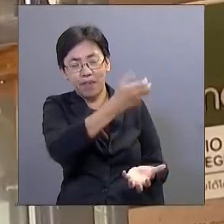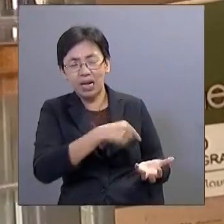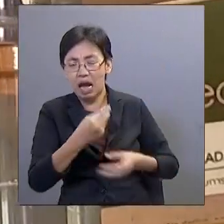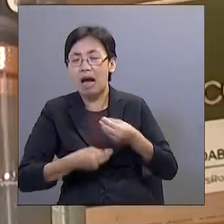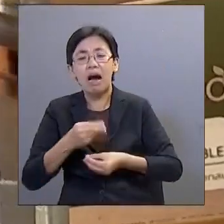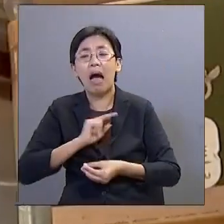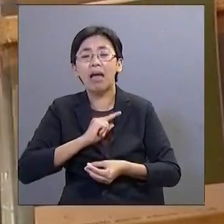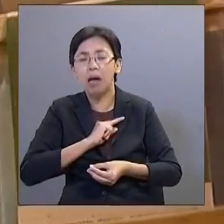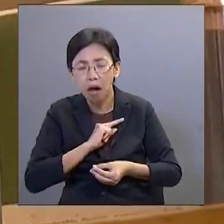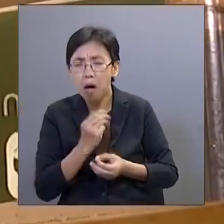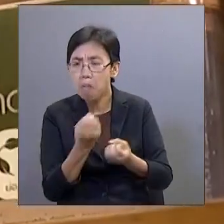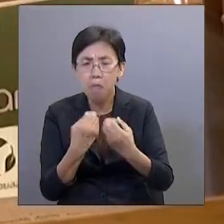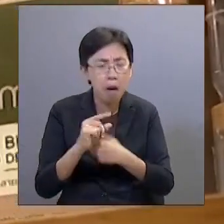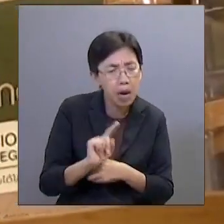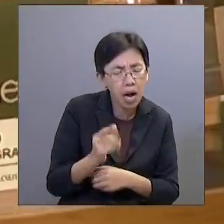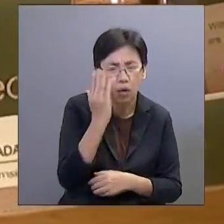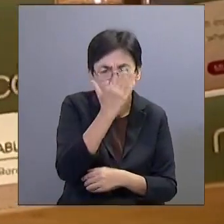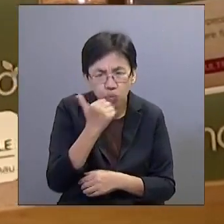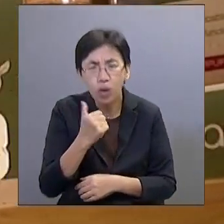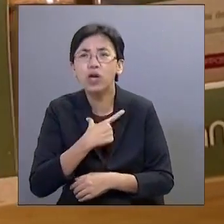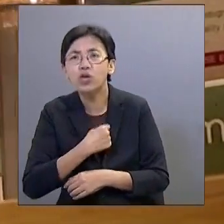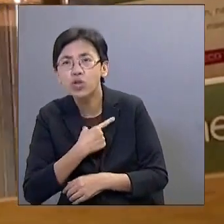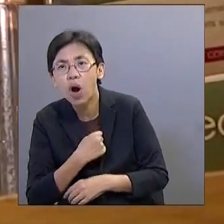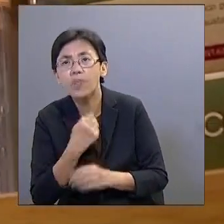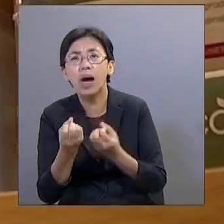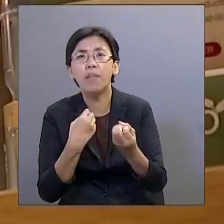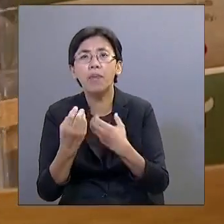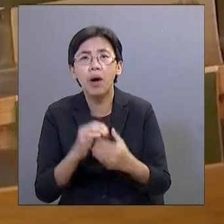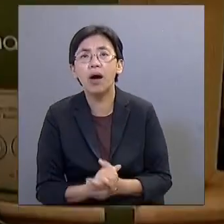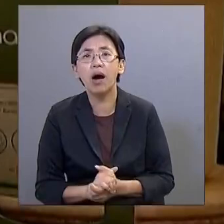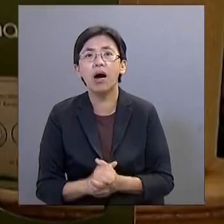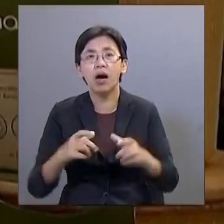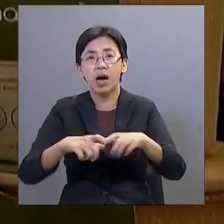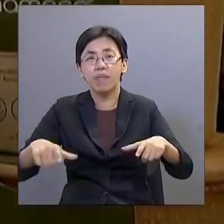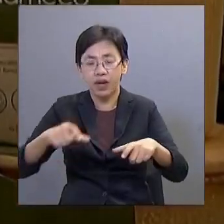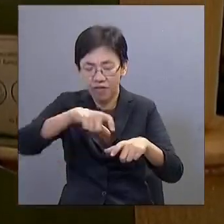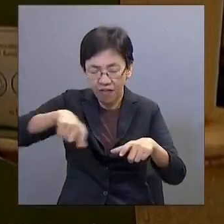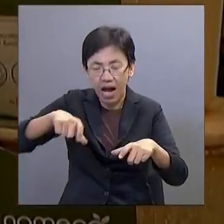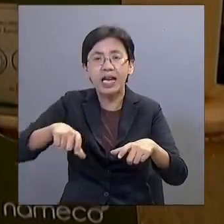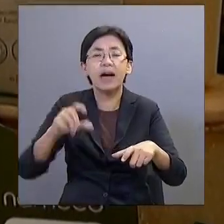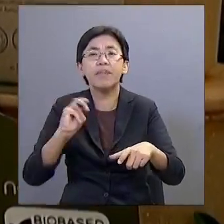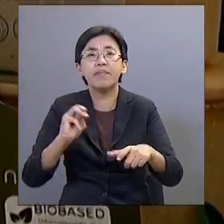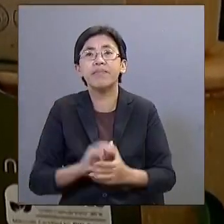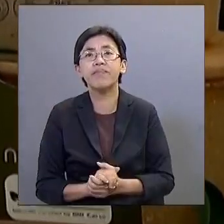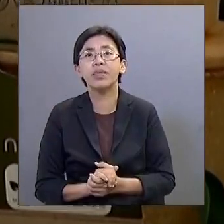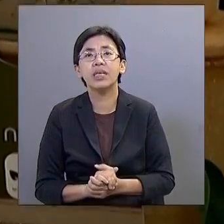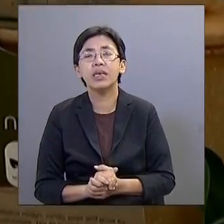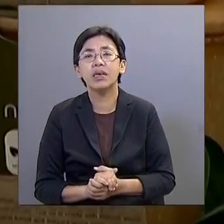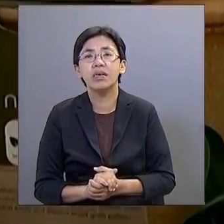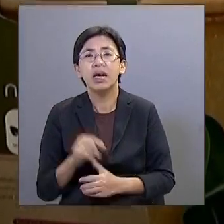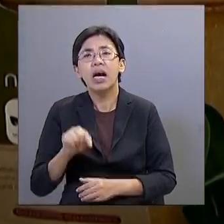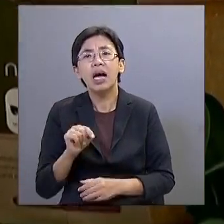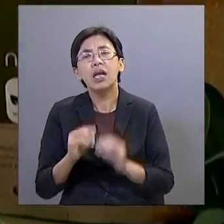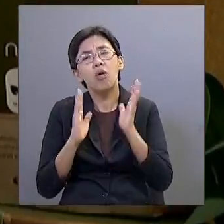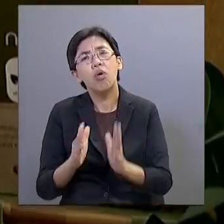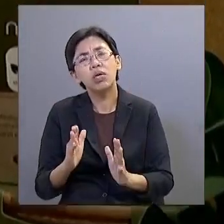สึกยังไงอะไรอย่างเงี้ยเขาก็แบบสวยชอบอะไรอย่างเงี้ยเป็นฝาไม้ด้วยความที่ตลาดนี้มันยังใหม่มันใหม่สำหรับทุกคนม